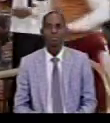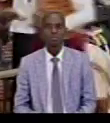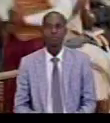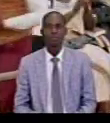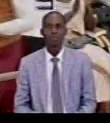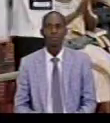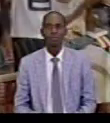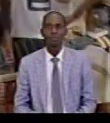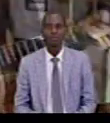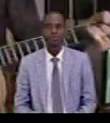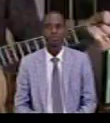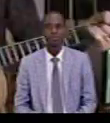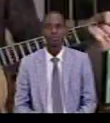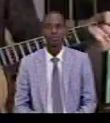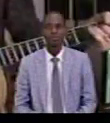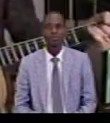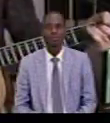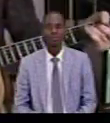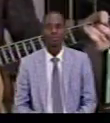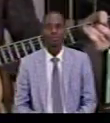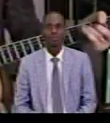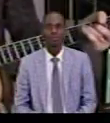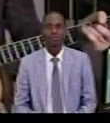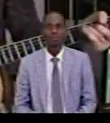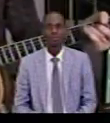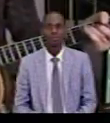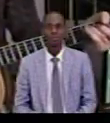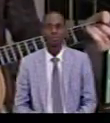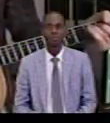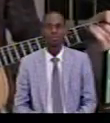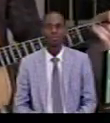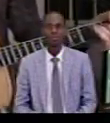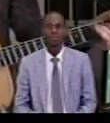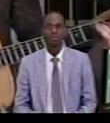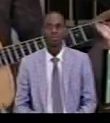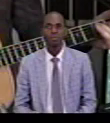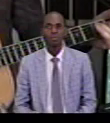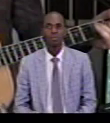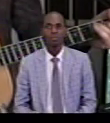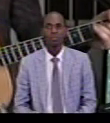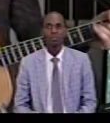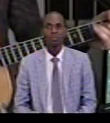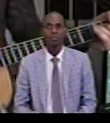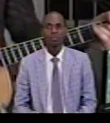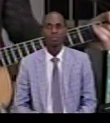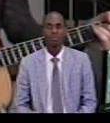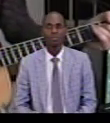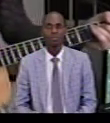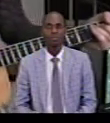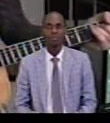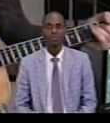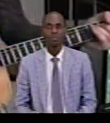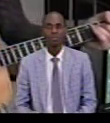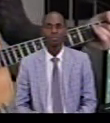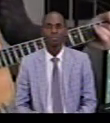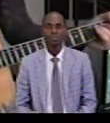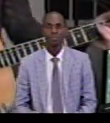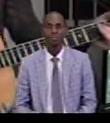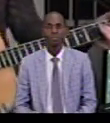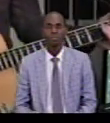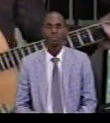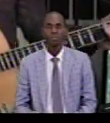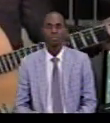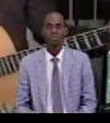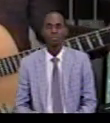KUMUYI et ainsi que toute son équipe de nous avoir reçus pour pouvoir louer le roi des rois. Nous voulons